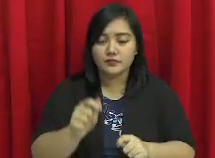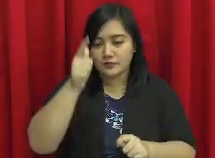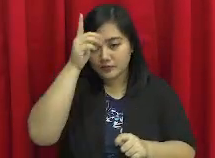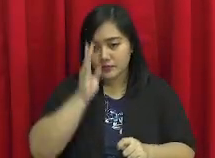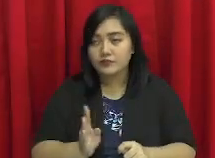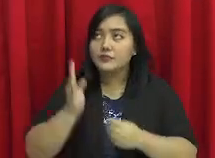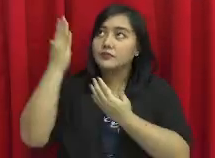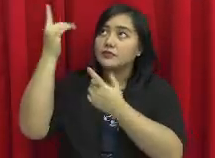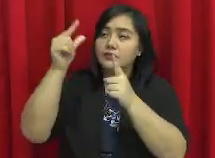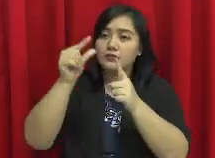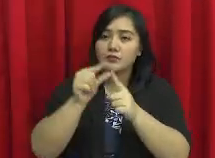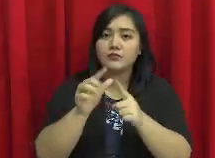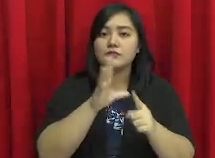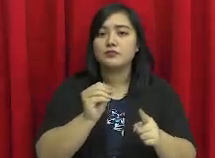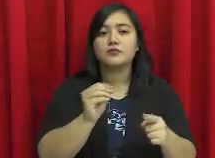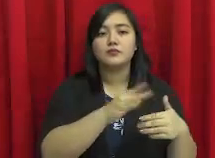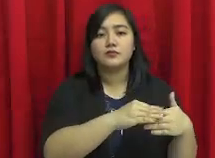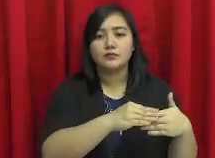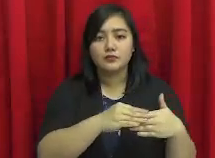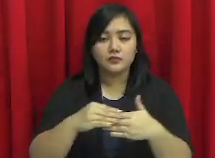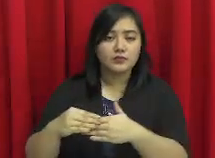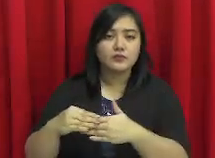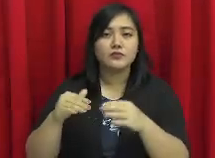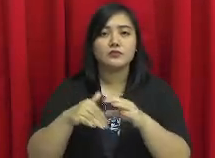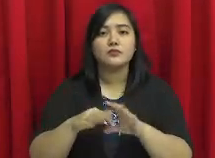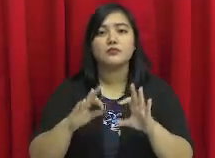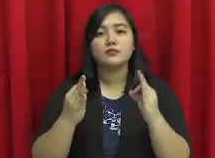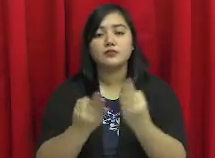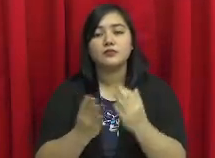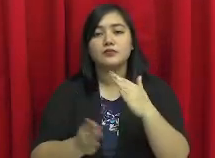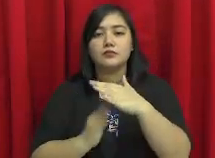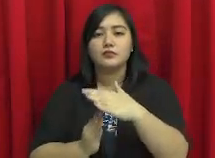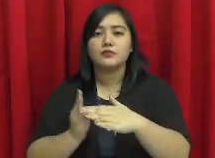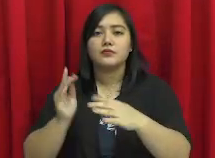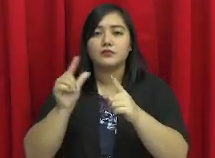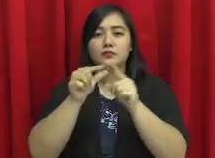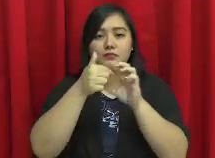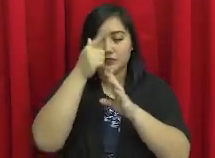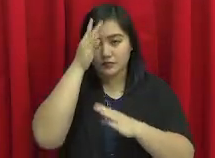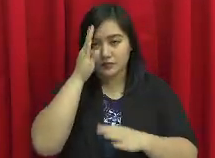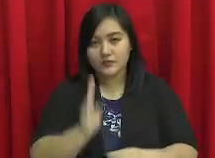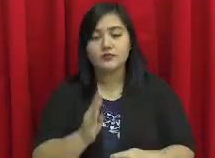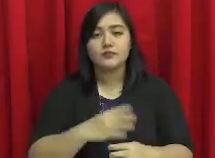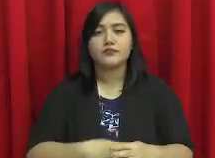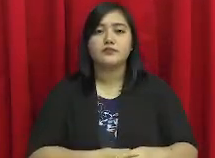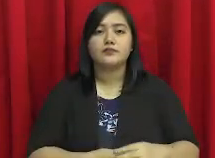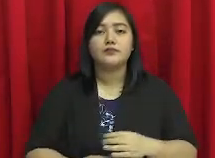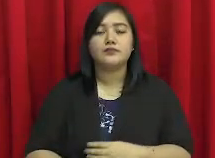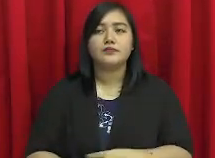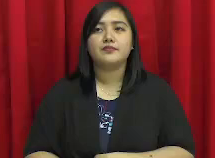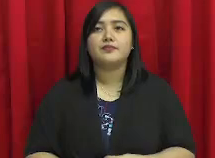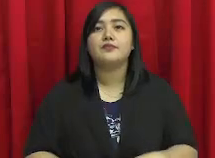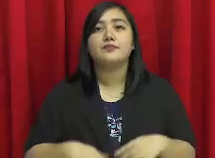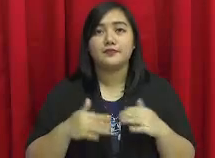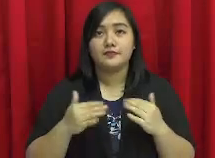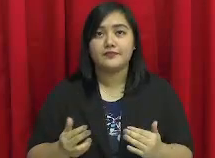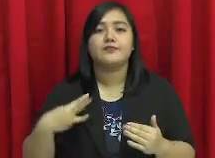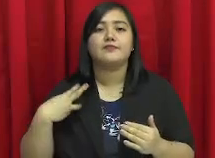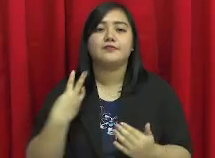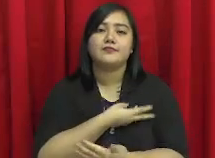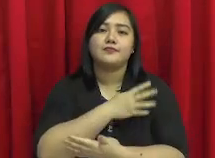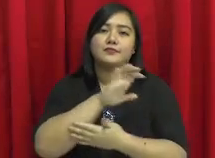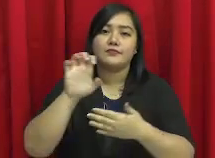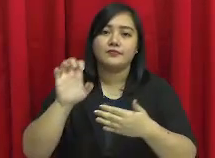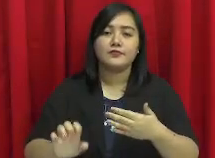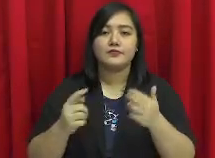and lead our Amen. Family in the light of God's Word. So much for this, Brendan. Tayo po ay magwawakas na sa ating